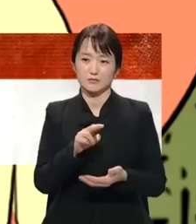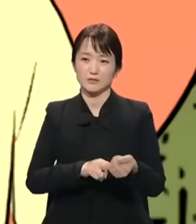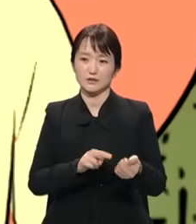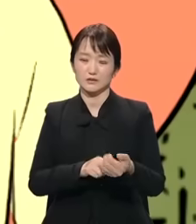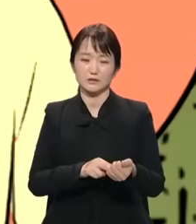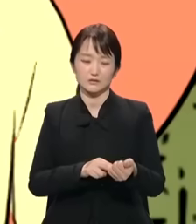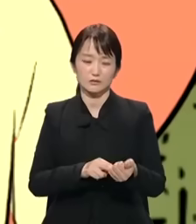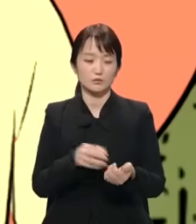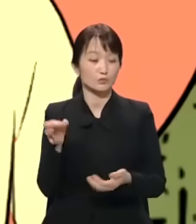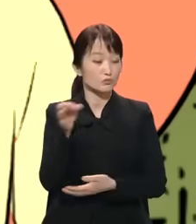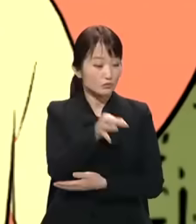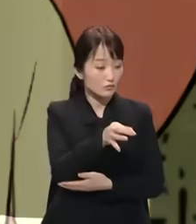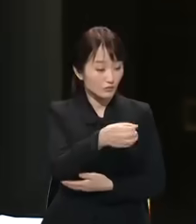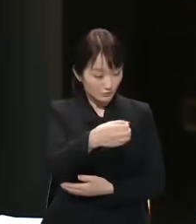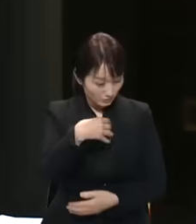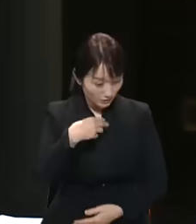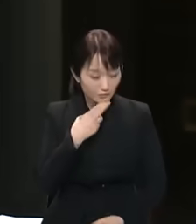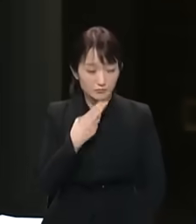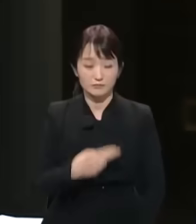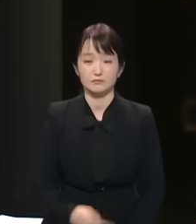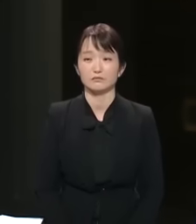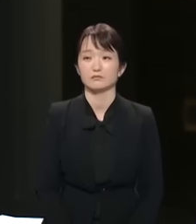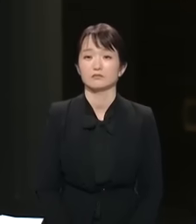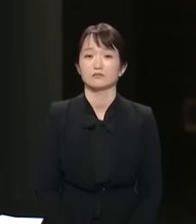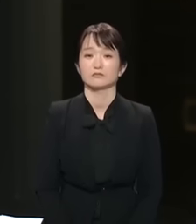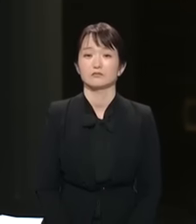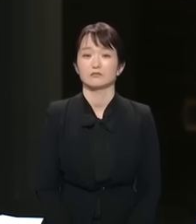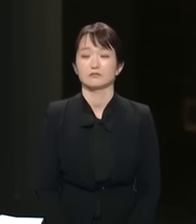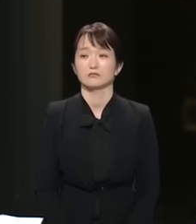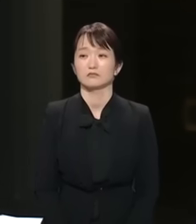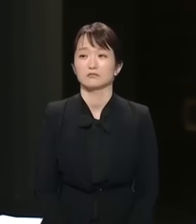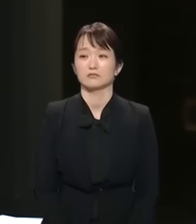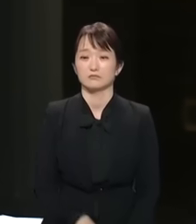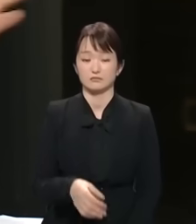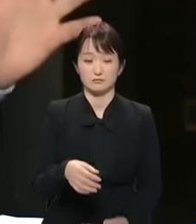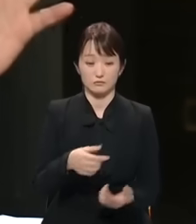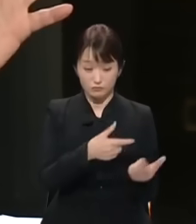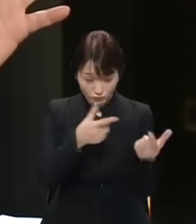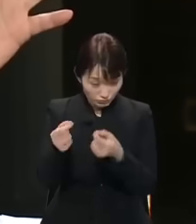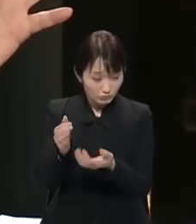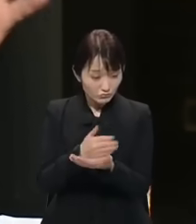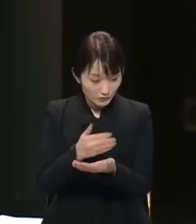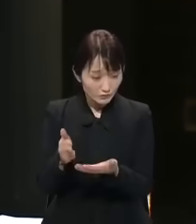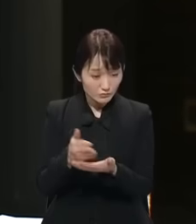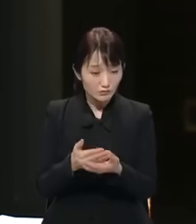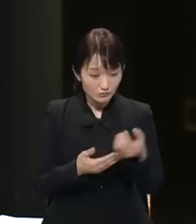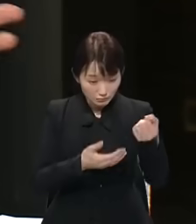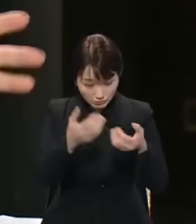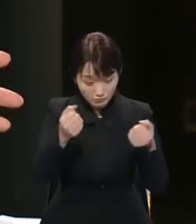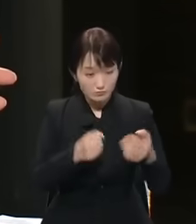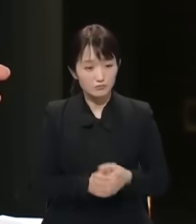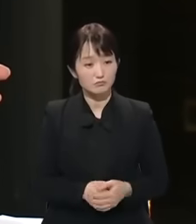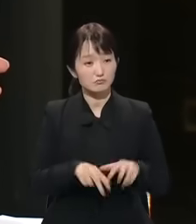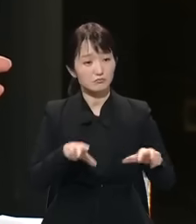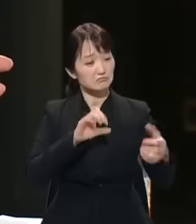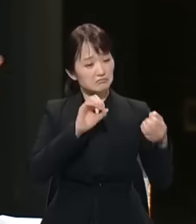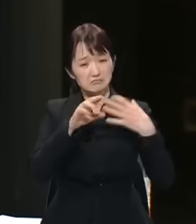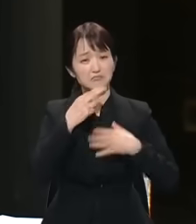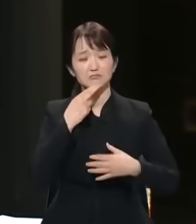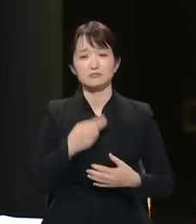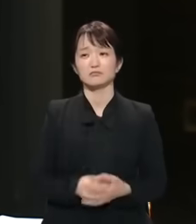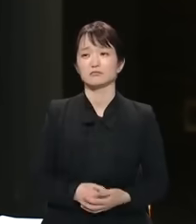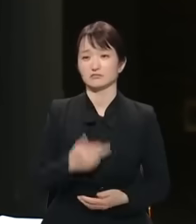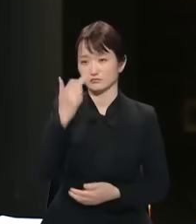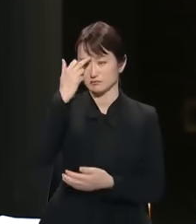없네요 지금. 자, 뭐 나눠 갖자 M&A로 하자 하는데도 지금 묵묵부답이다. 네, 그래서